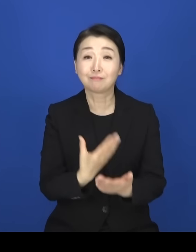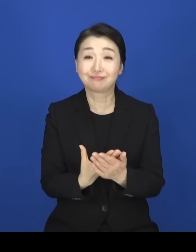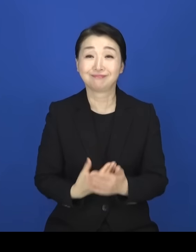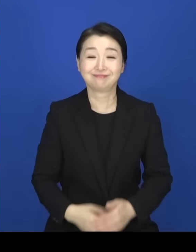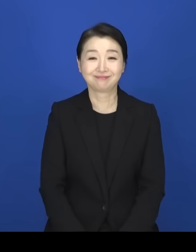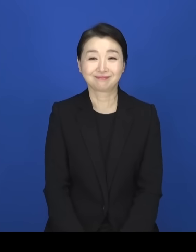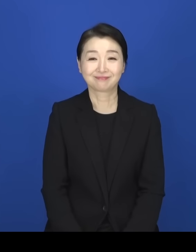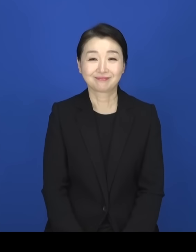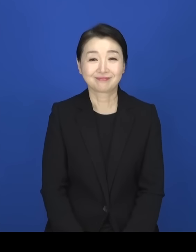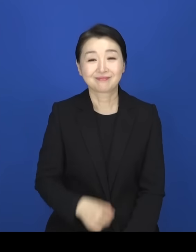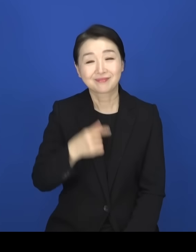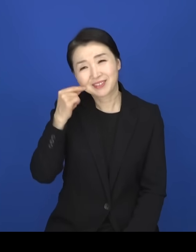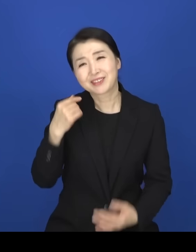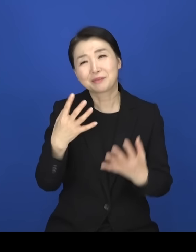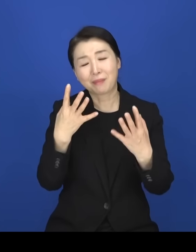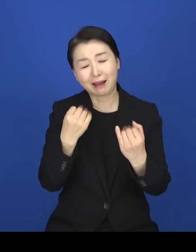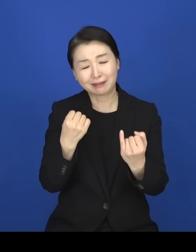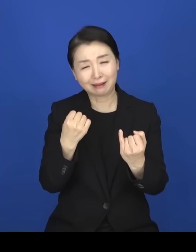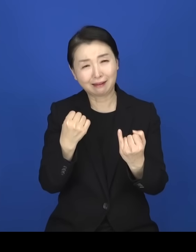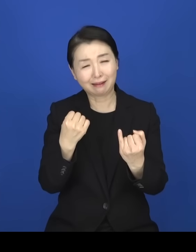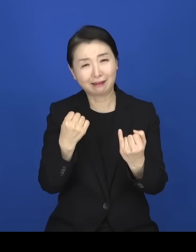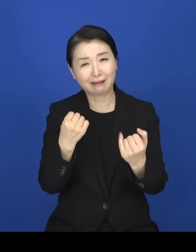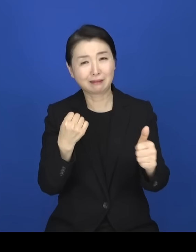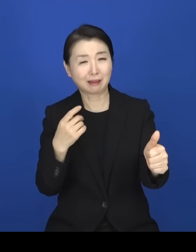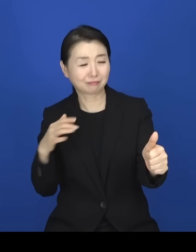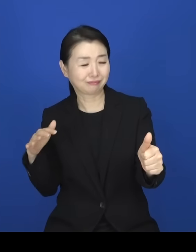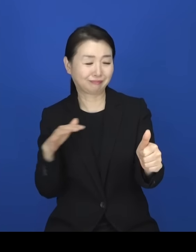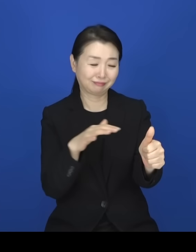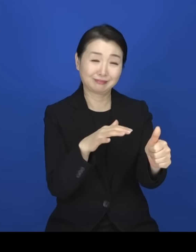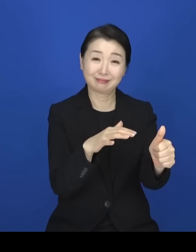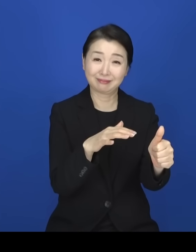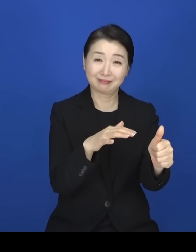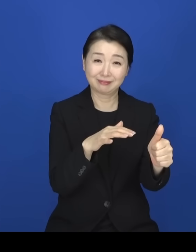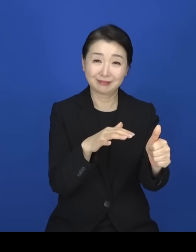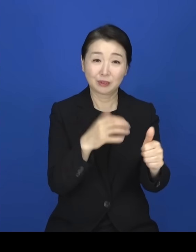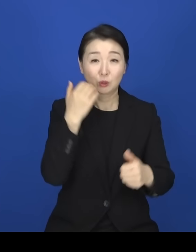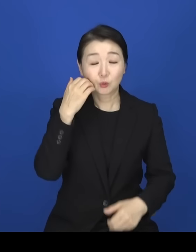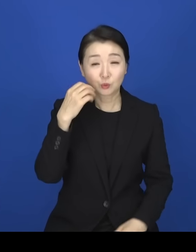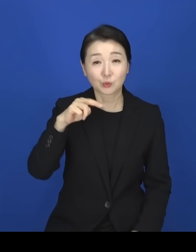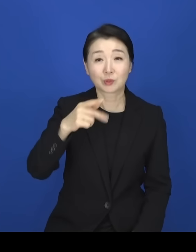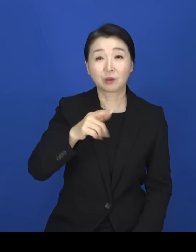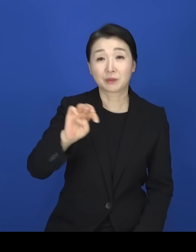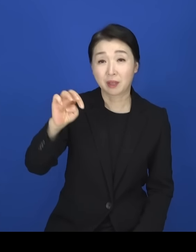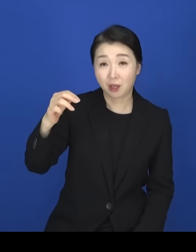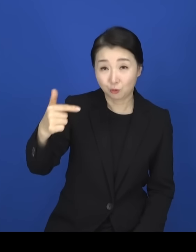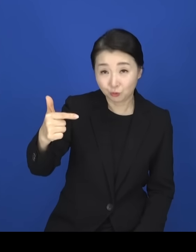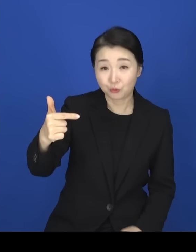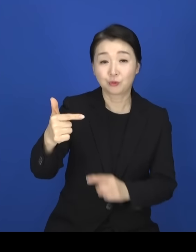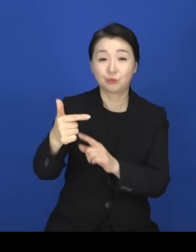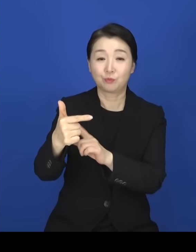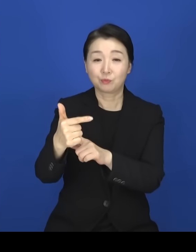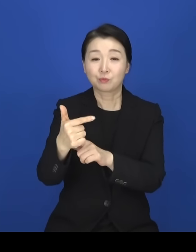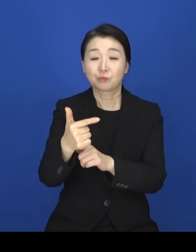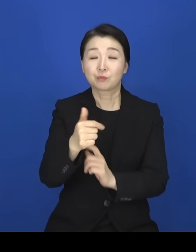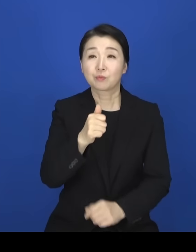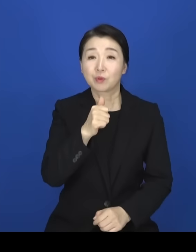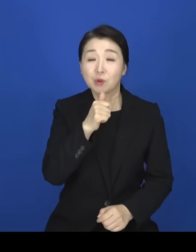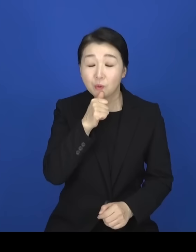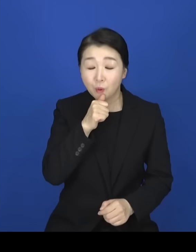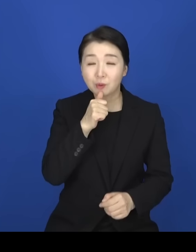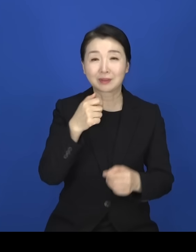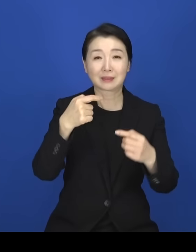뭐 인기가 진짜 많아서 그래서 제가 알기로 이제 서태훈 씨 같은 경우가 이제 홍대에 많이